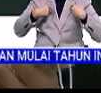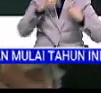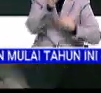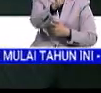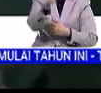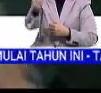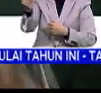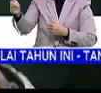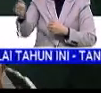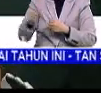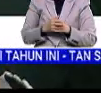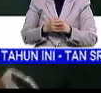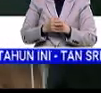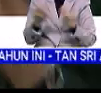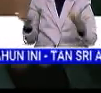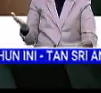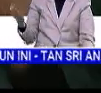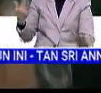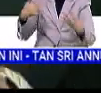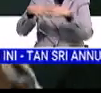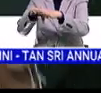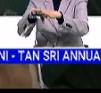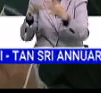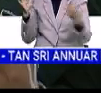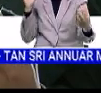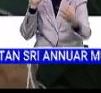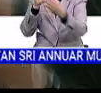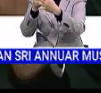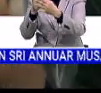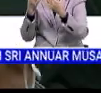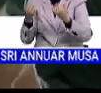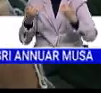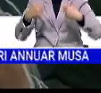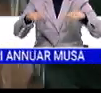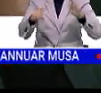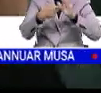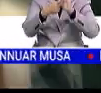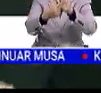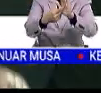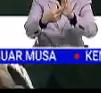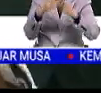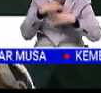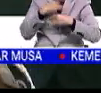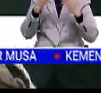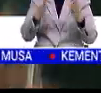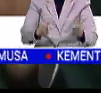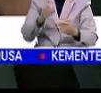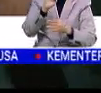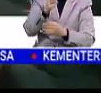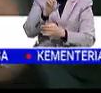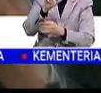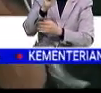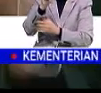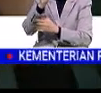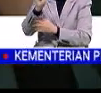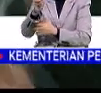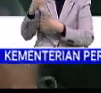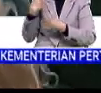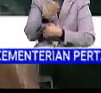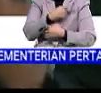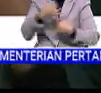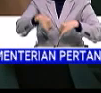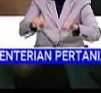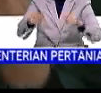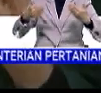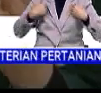Jadi bila kami bersatu, ini adalah satu peluang untuk kami nak buktikan kepada peminat-peminat elit kat luar sana yang kami masih lagi berada di